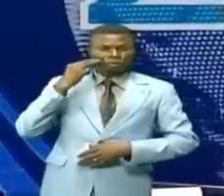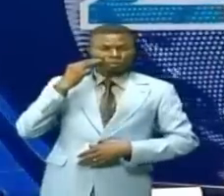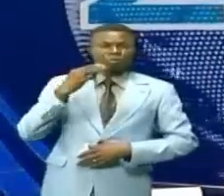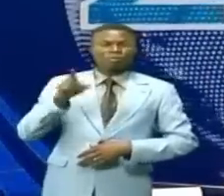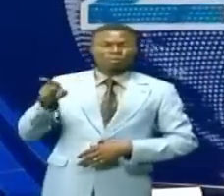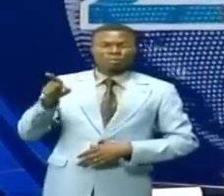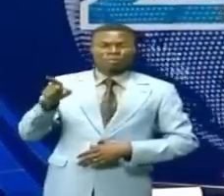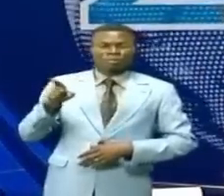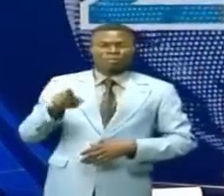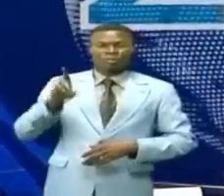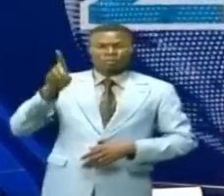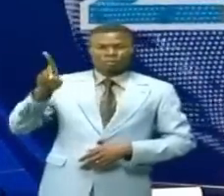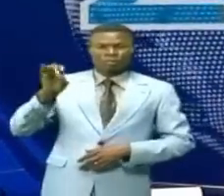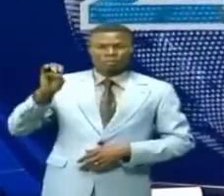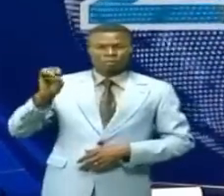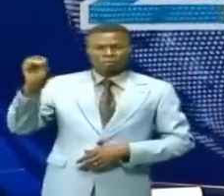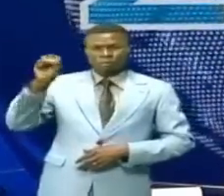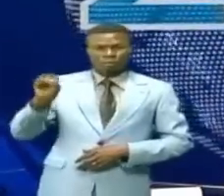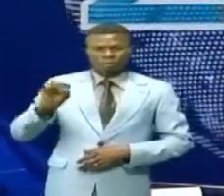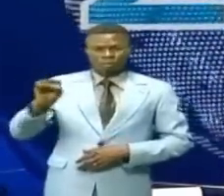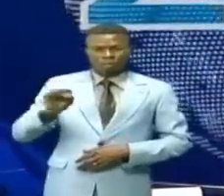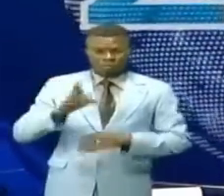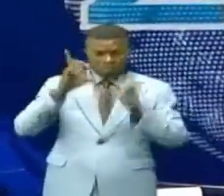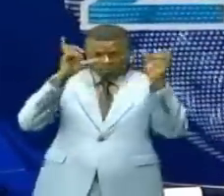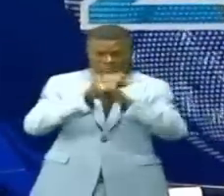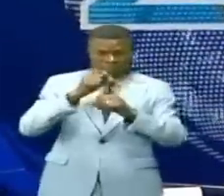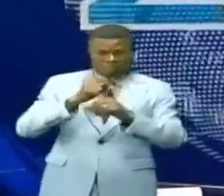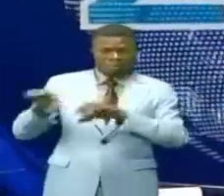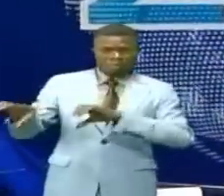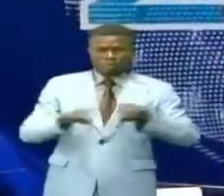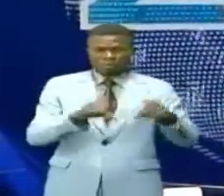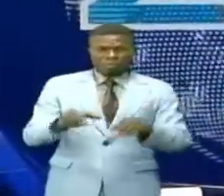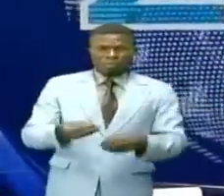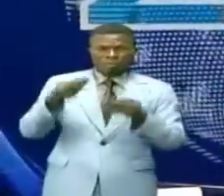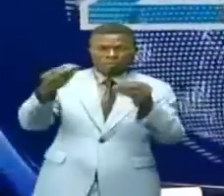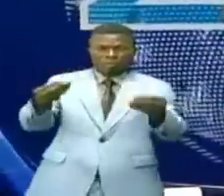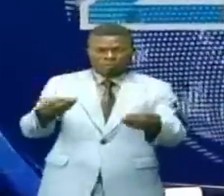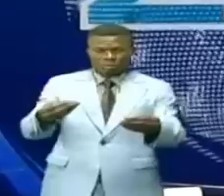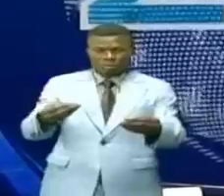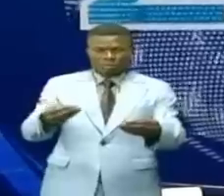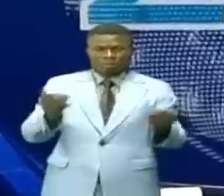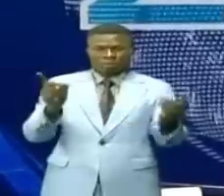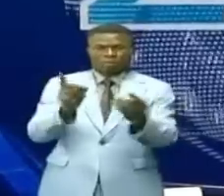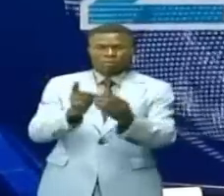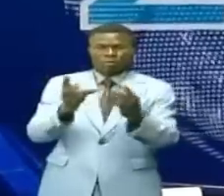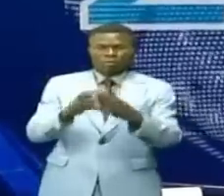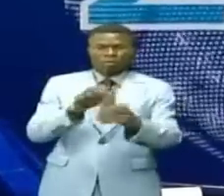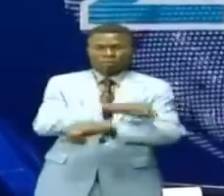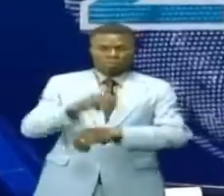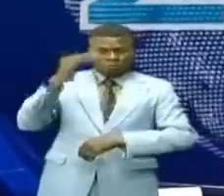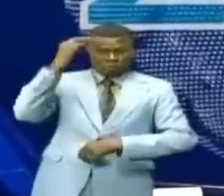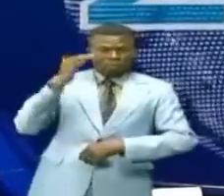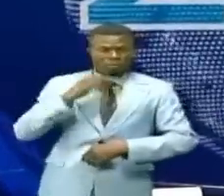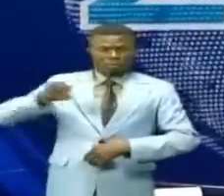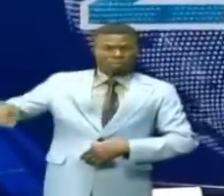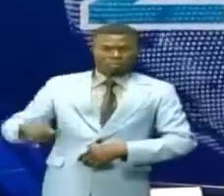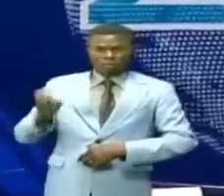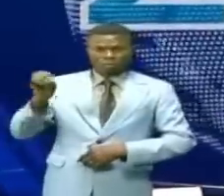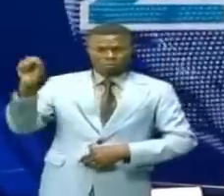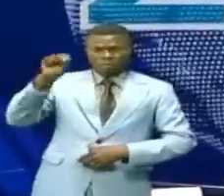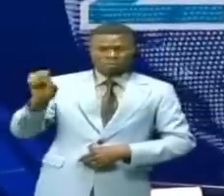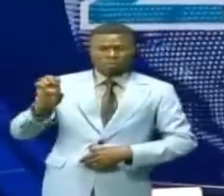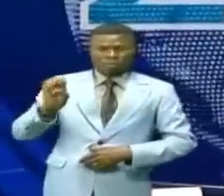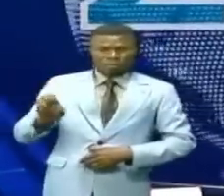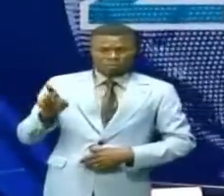Mzinga Birandi prise lors de la cérémonie de remise reprise avec le ministre José Mpanda